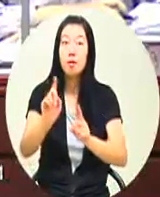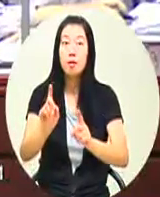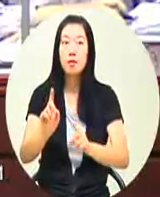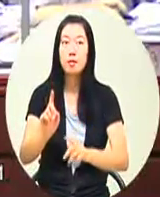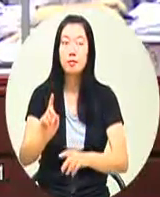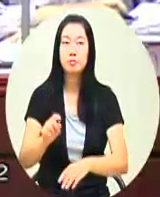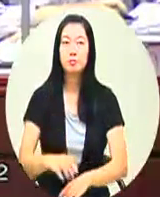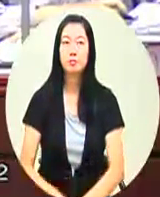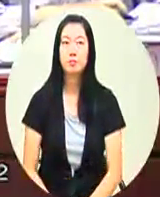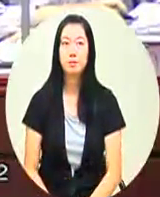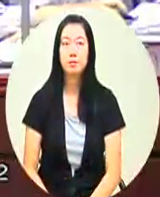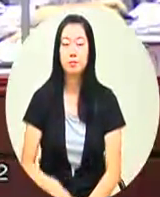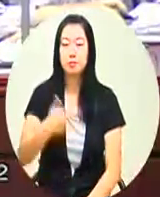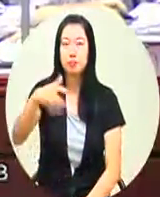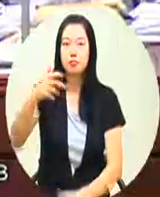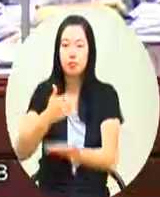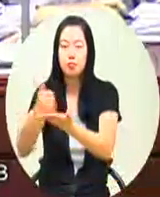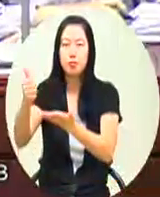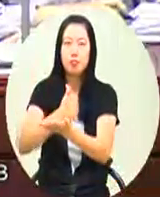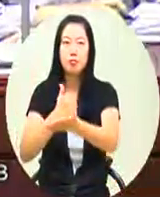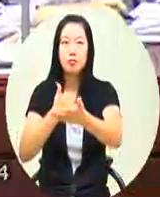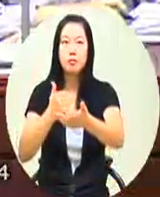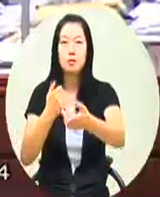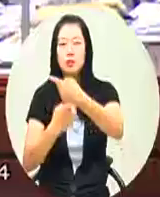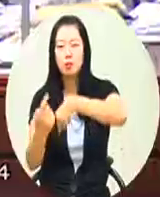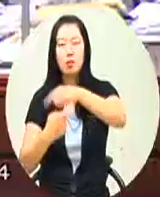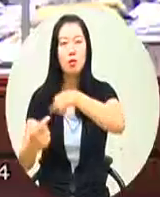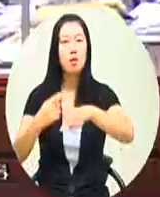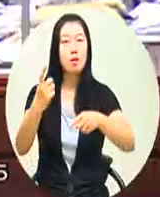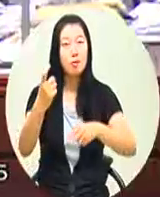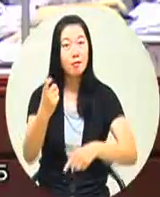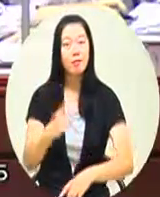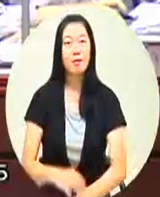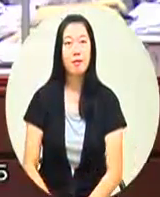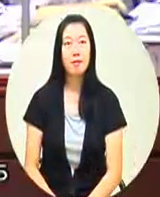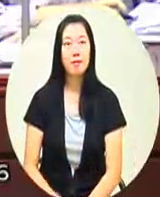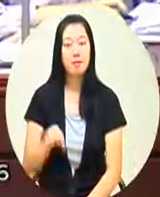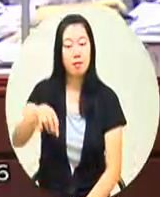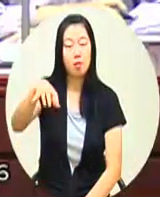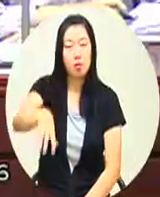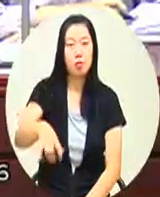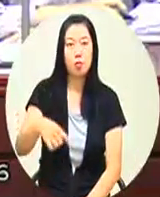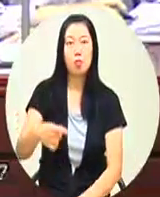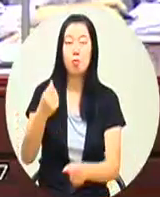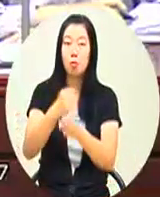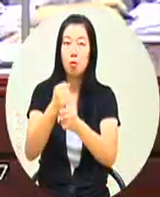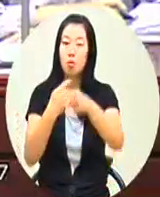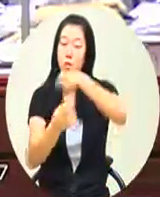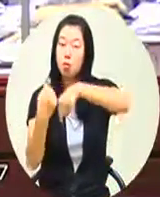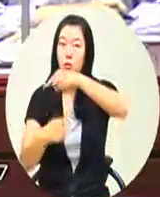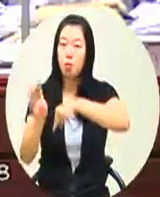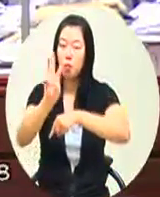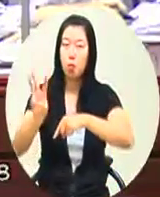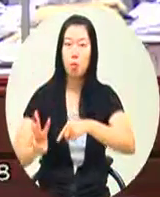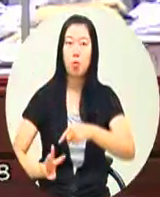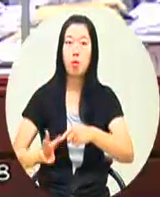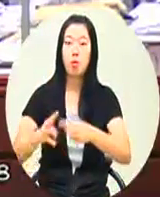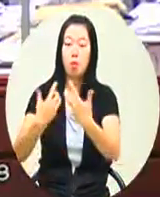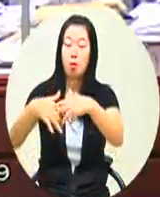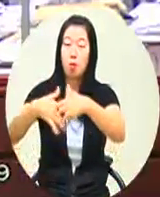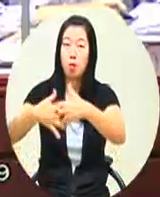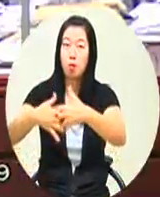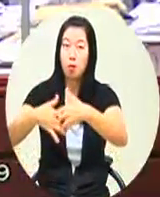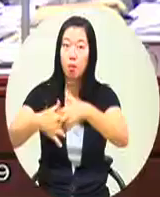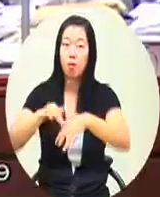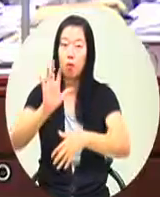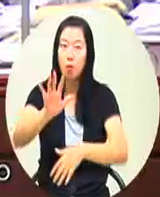没有办法水没有办法流通循环的地方了，啊。然后我们在那个地方有一些循环水的这个马达，那这个循环水的马